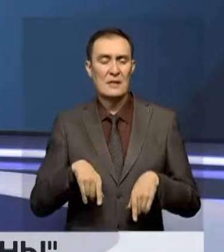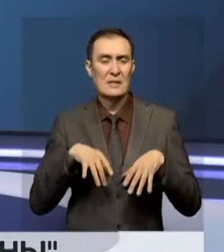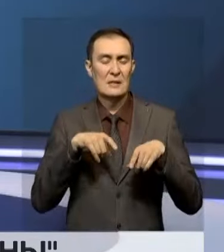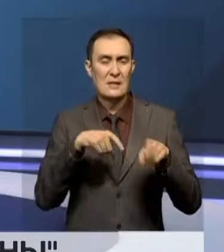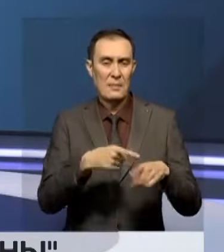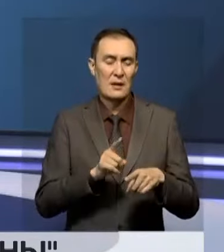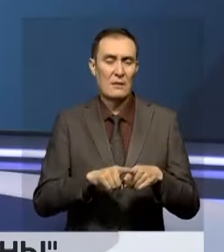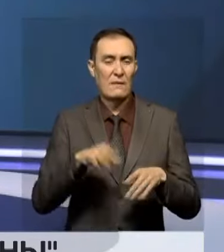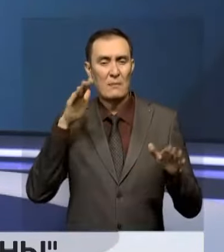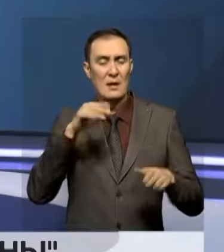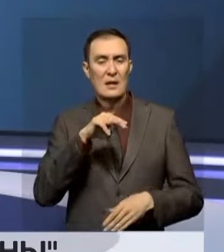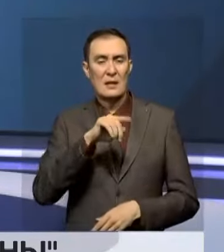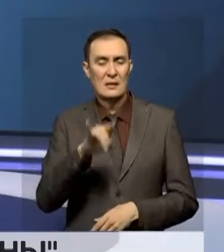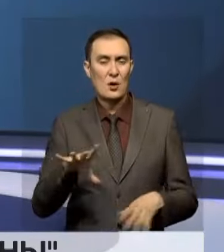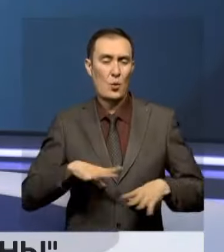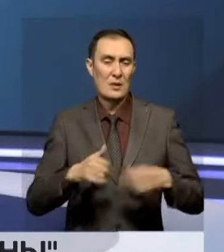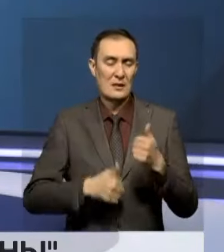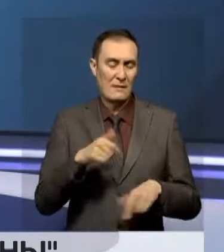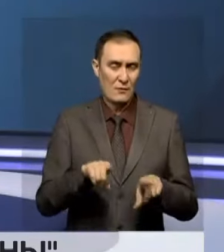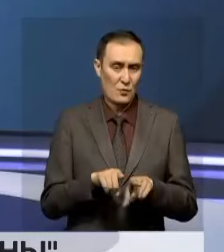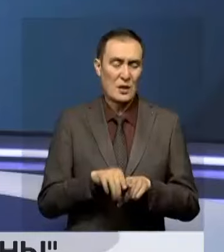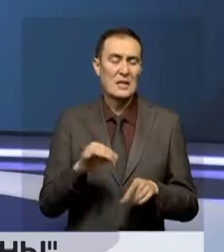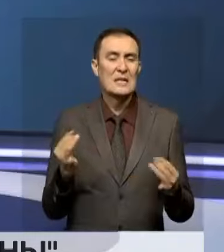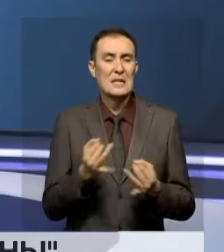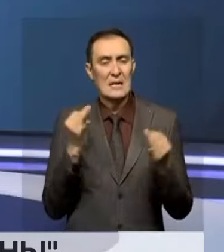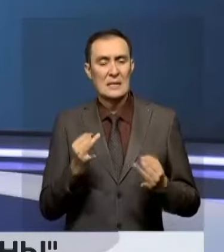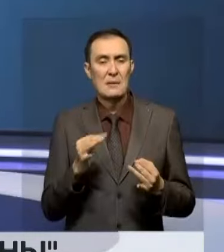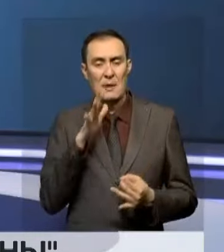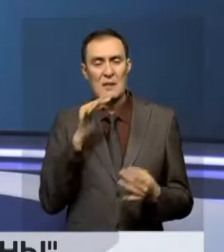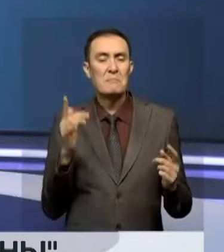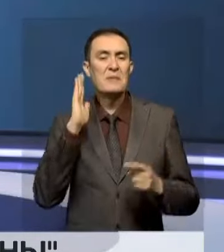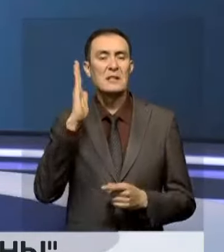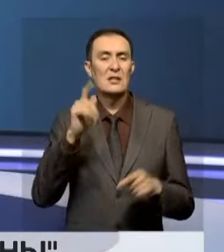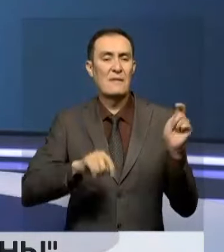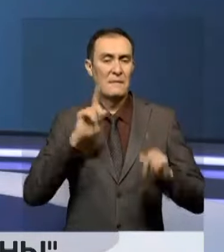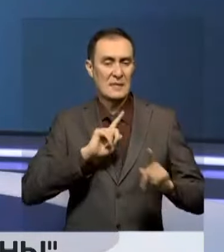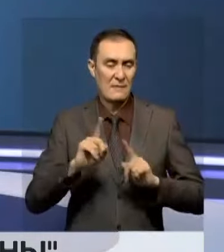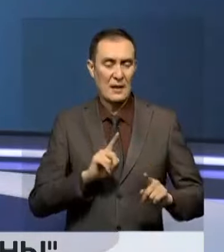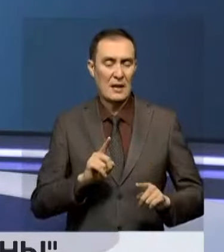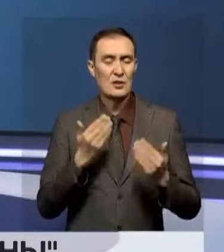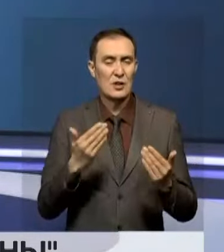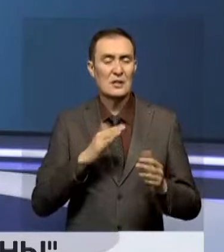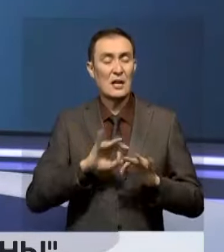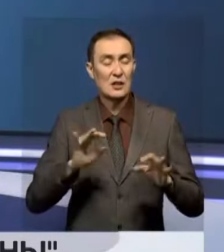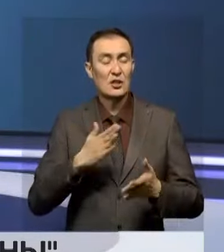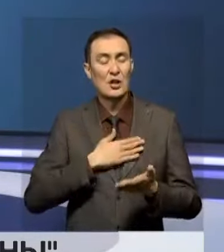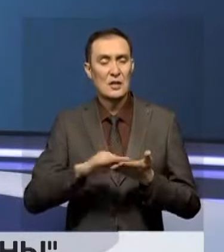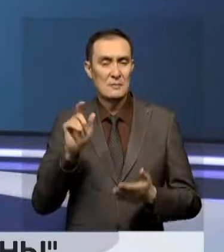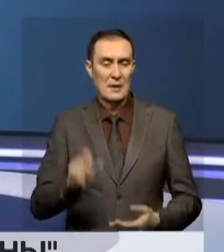гончих собак породы тазе, конные соревнования. О самых интересных моментах предстоящего фестиваля узнала Анна